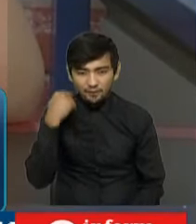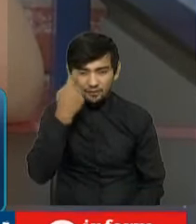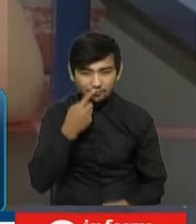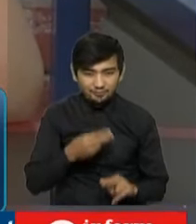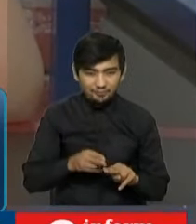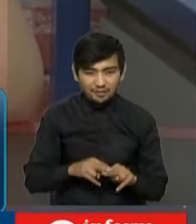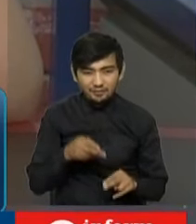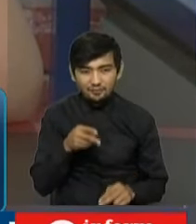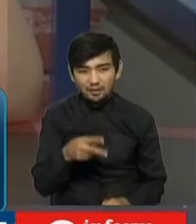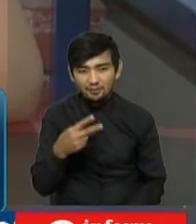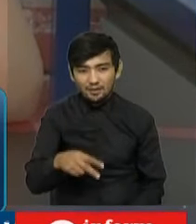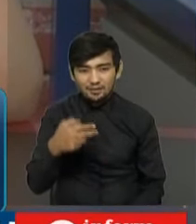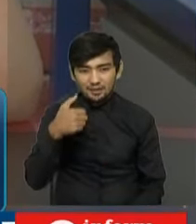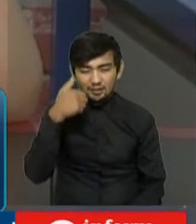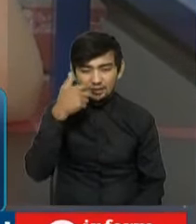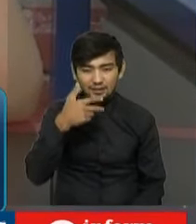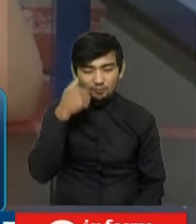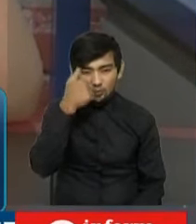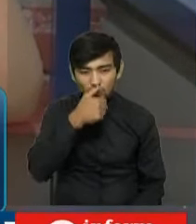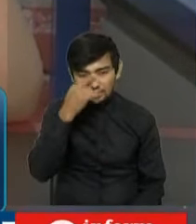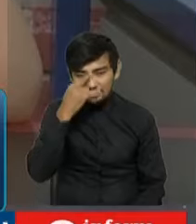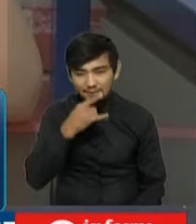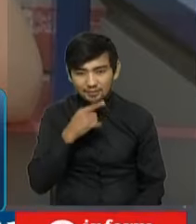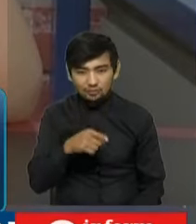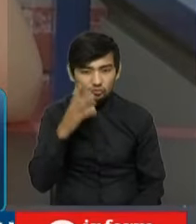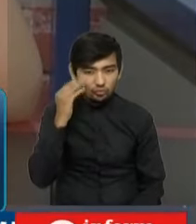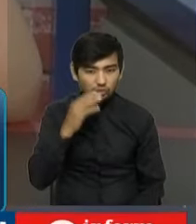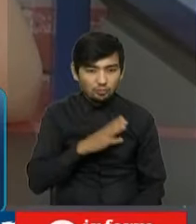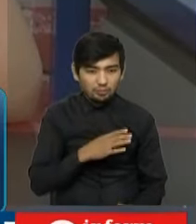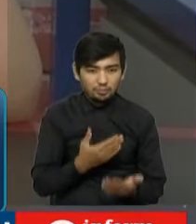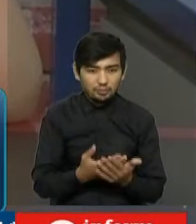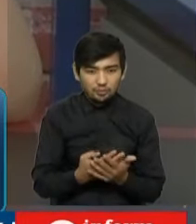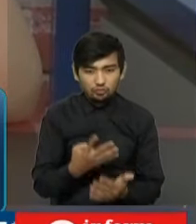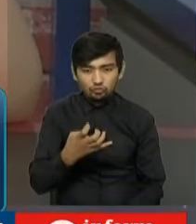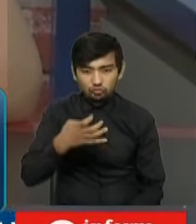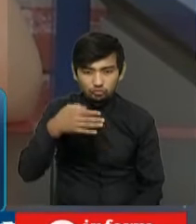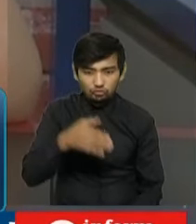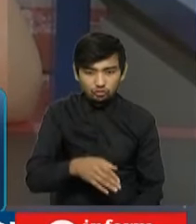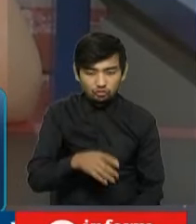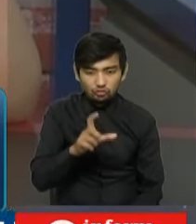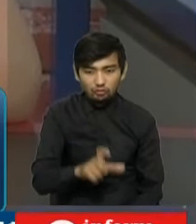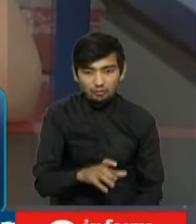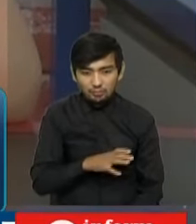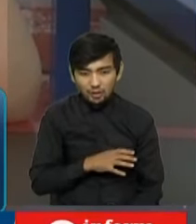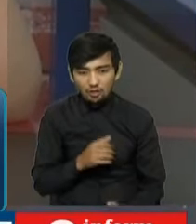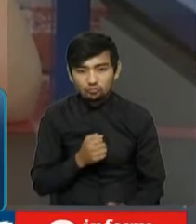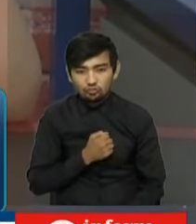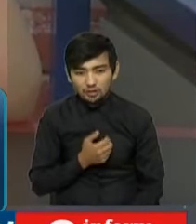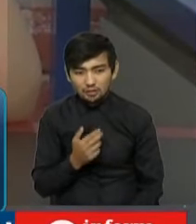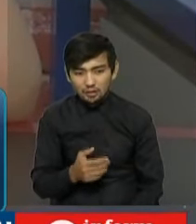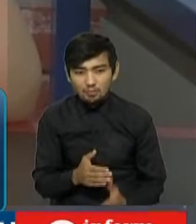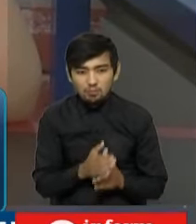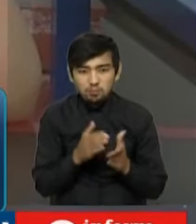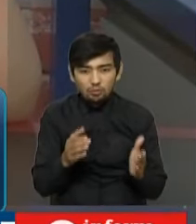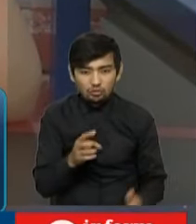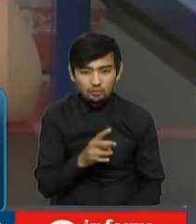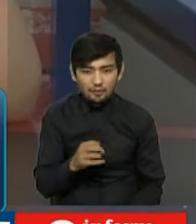в 2023 году в Казахстане их численность составляла почти 400 тысяч человек. К сожалению, это больше на